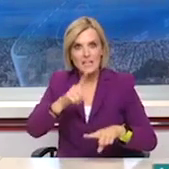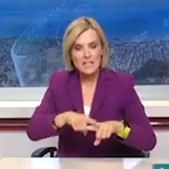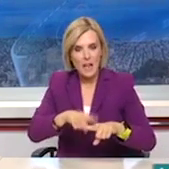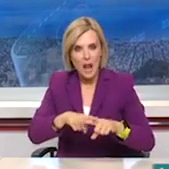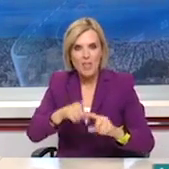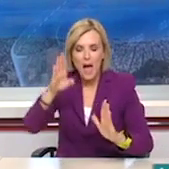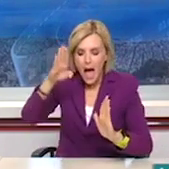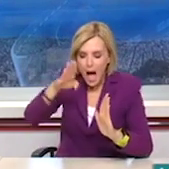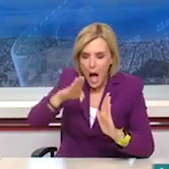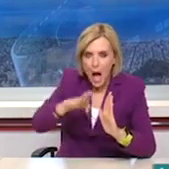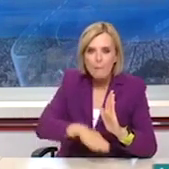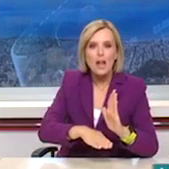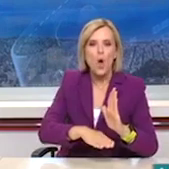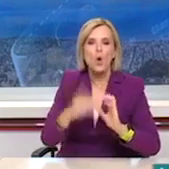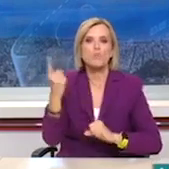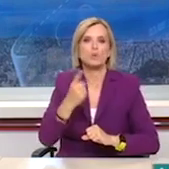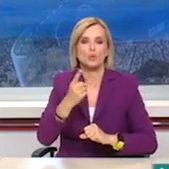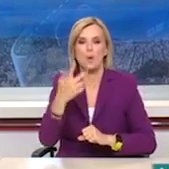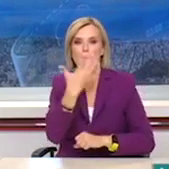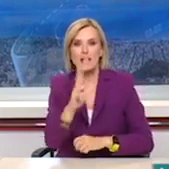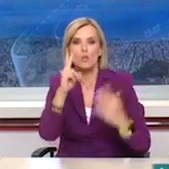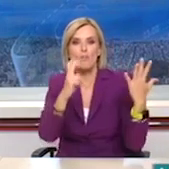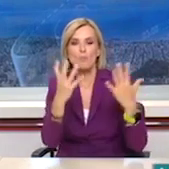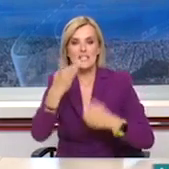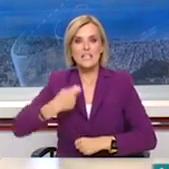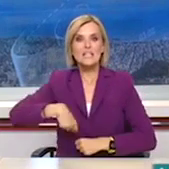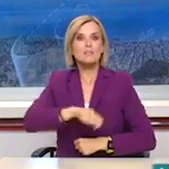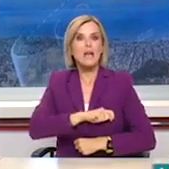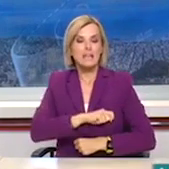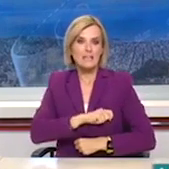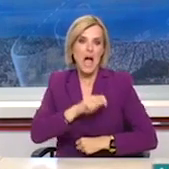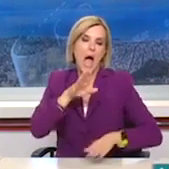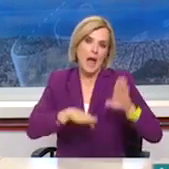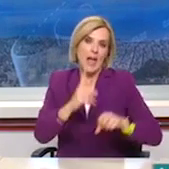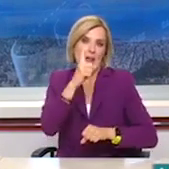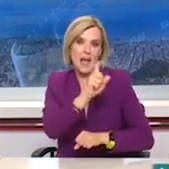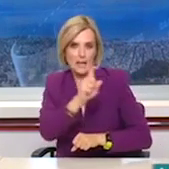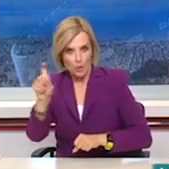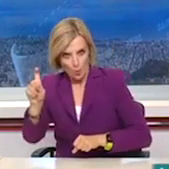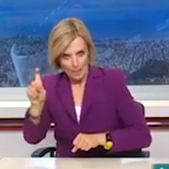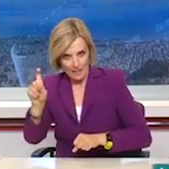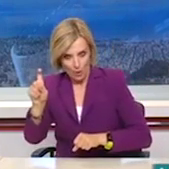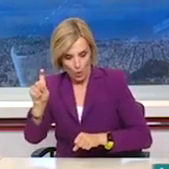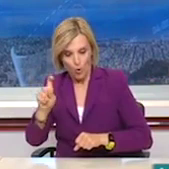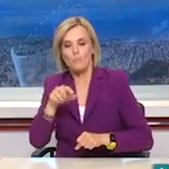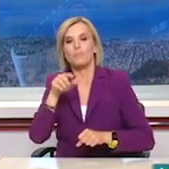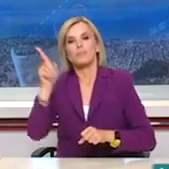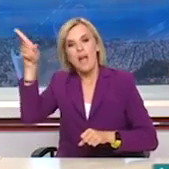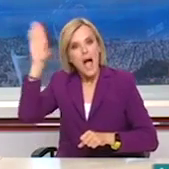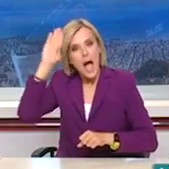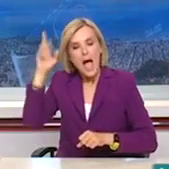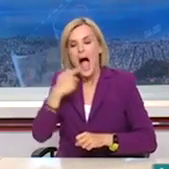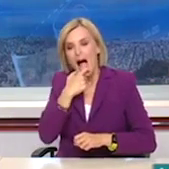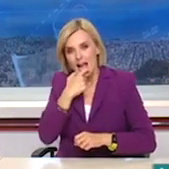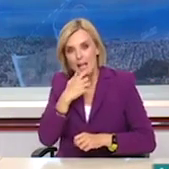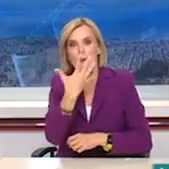Βέλγιο, 574 στην Ισπανία, πάντα ένα εκατομμύριο πληθυσμού, 555 στο Ηνωμένο Βασίλειο